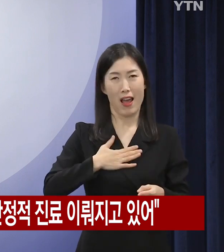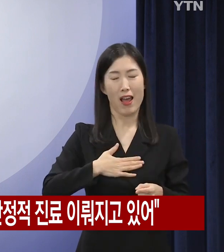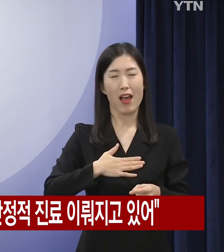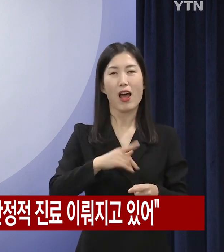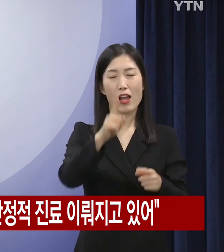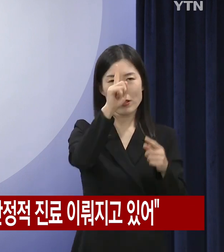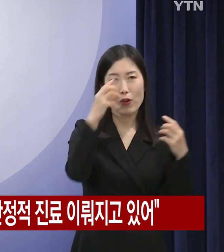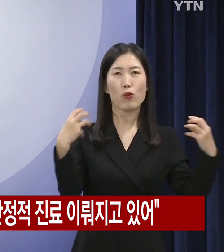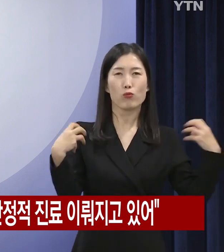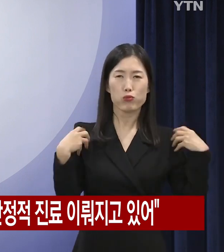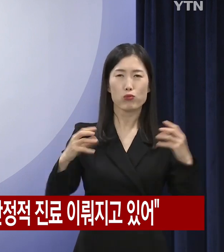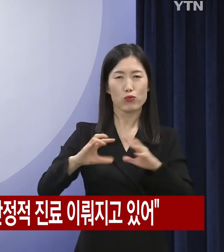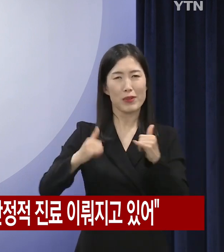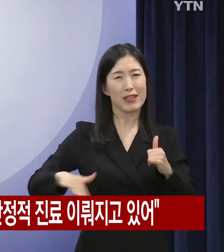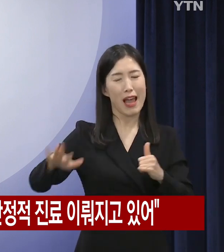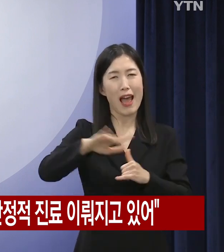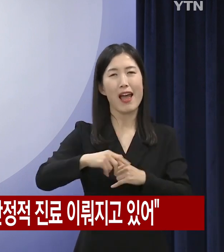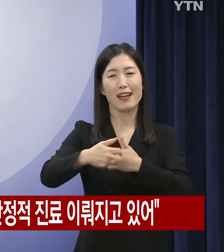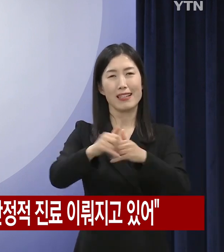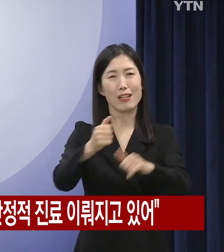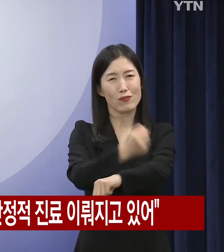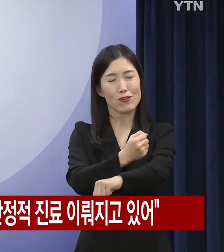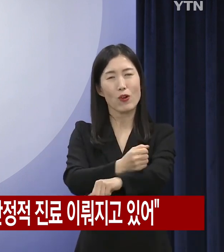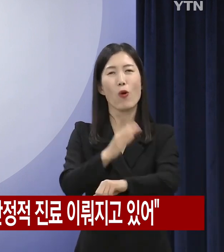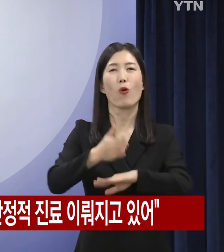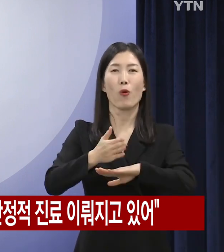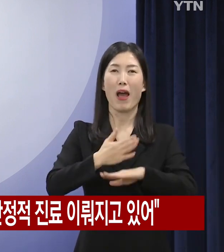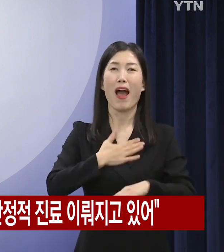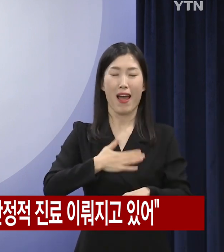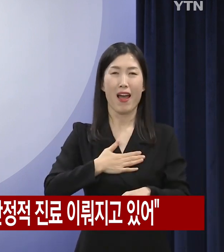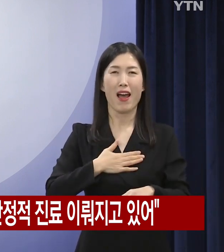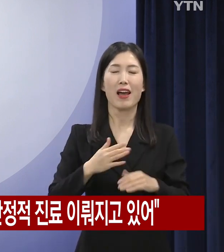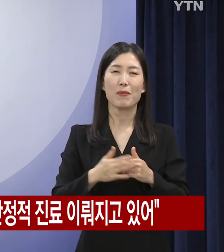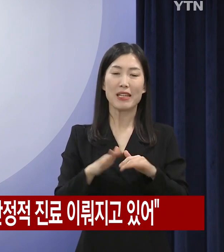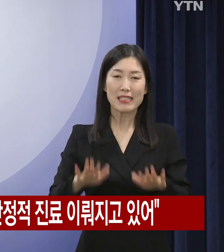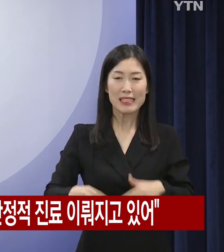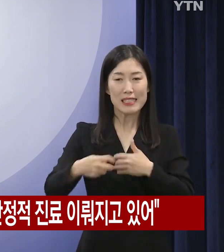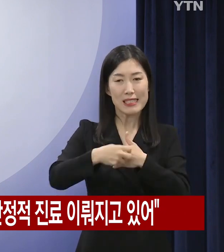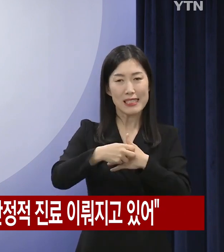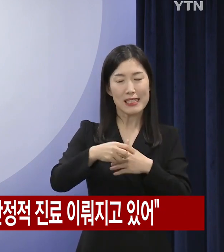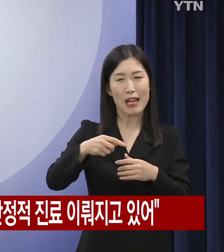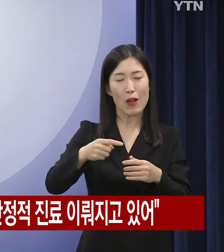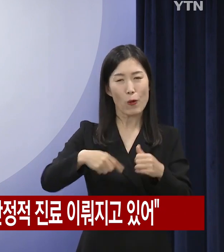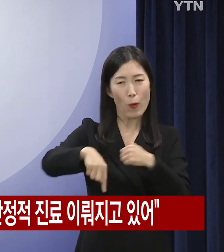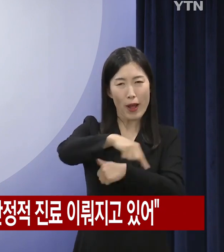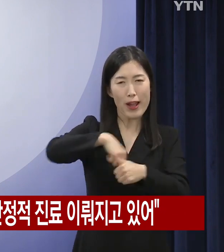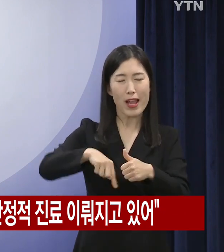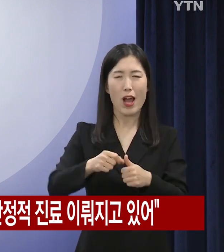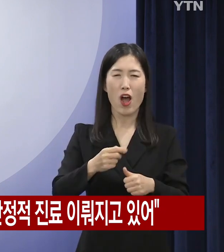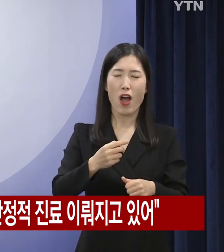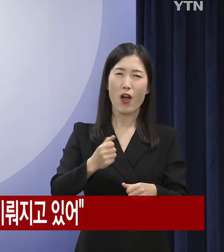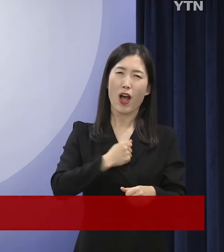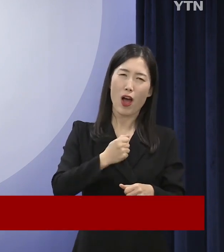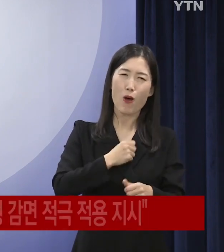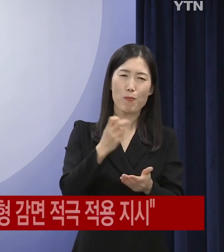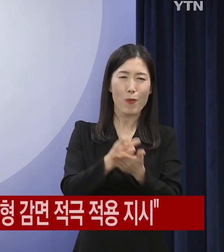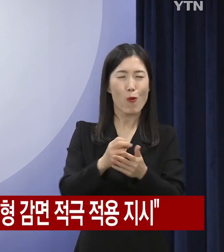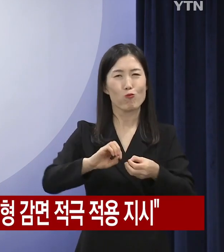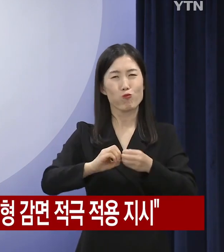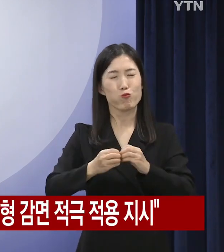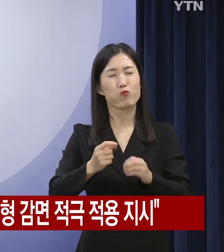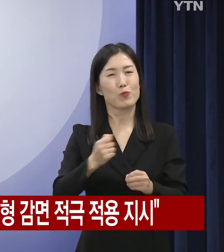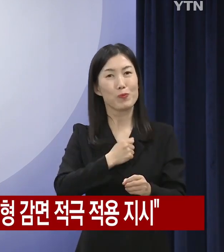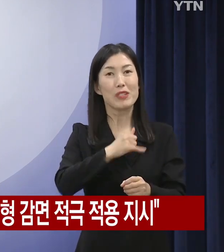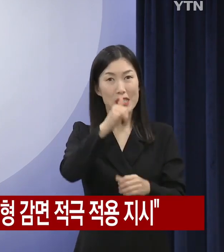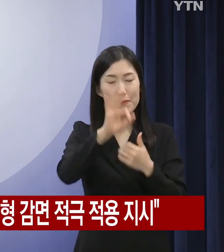정부와 국민들이 잘 알고 있습니다. 불합리한 의료 제도는 함께 논의하며 과감한